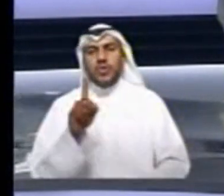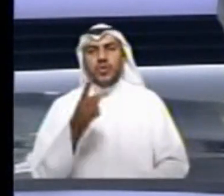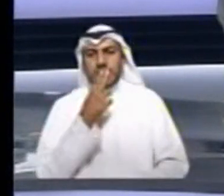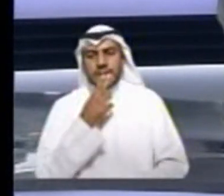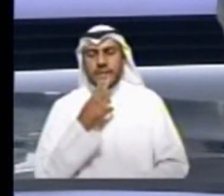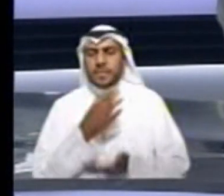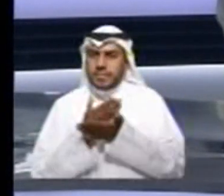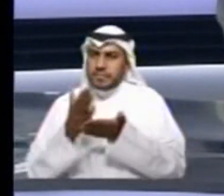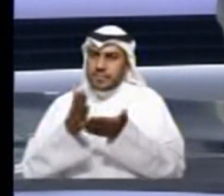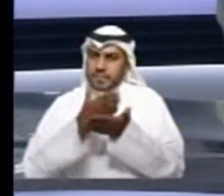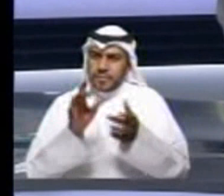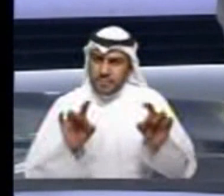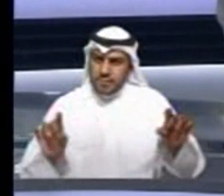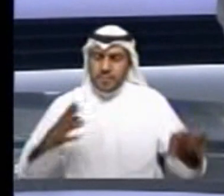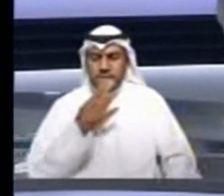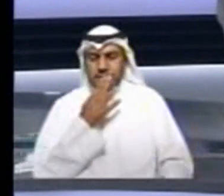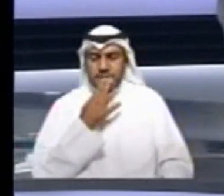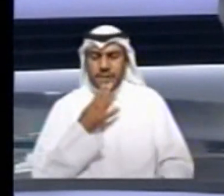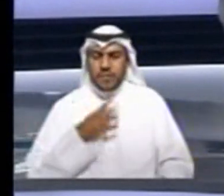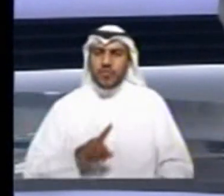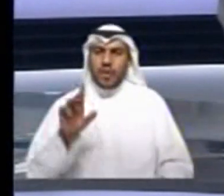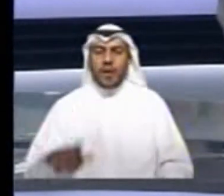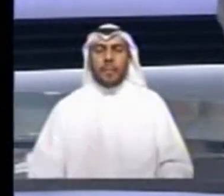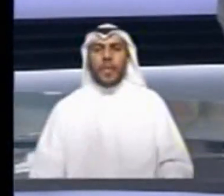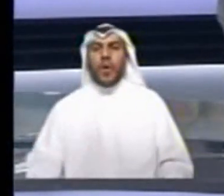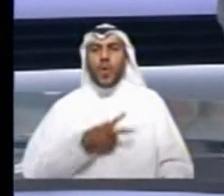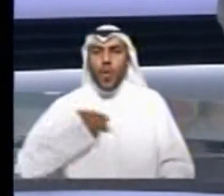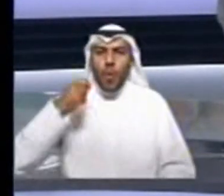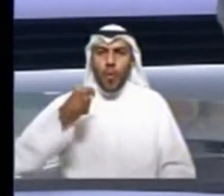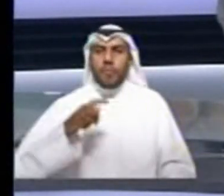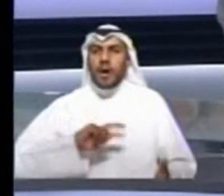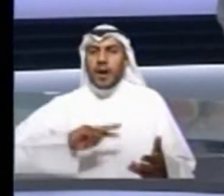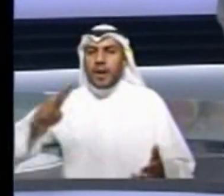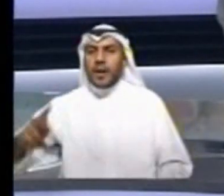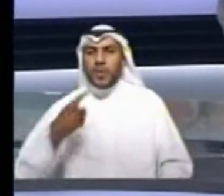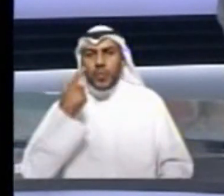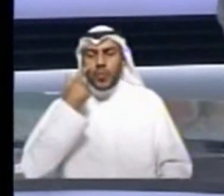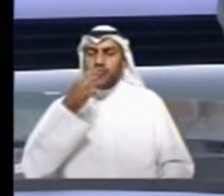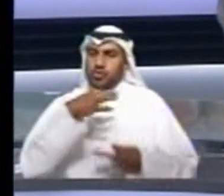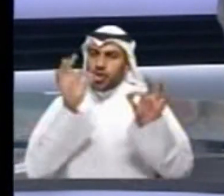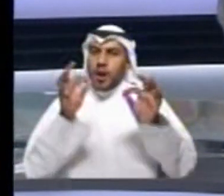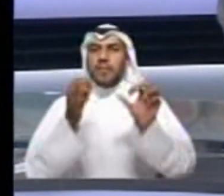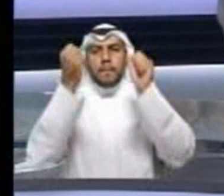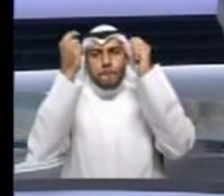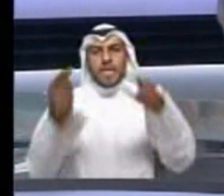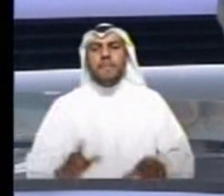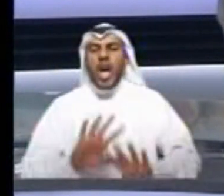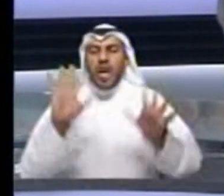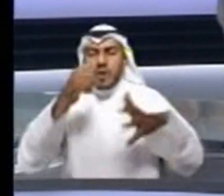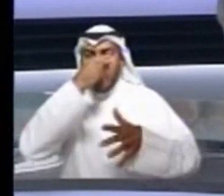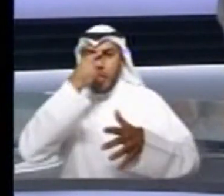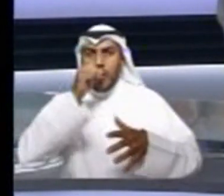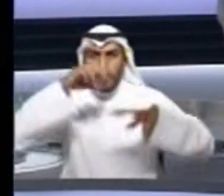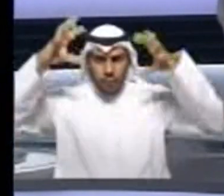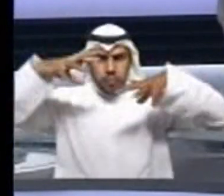موجة هطول الأمطار، كما أعلنت مختلف مؤسسات الدولة رفع حالة الاستعداد والجاهزية لأي ظرف